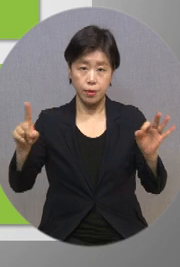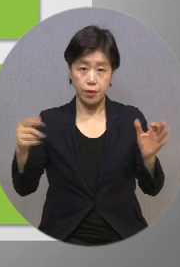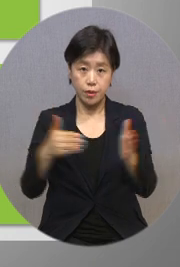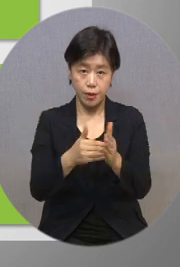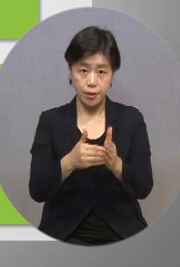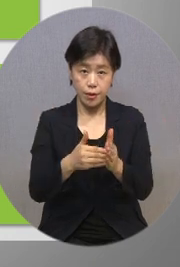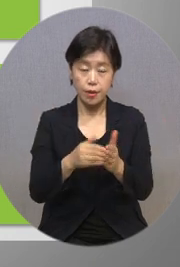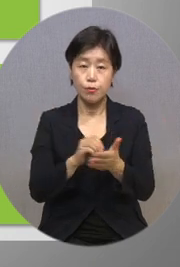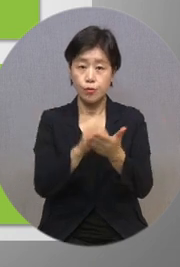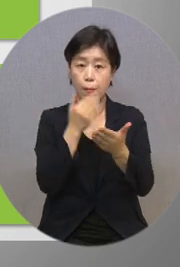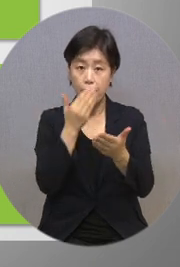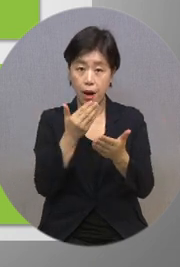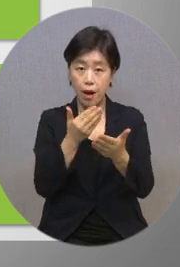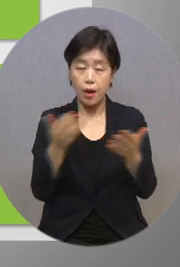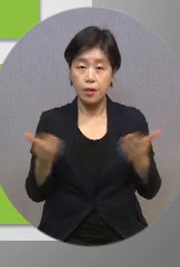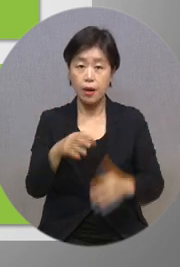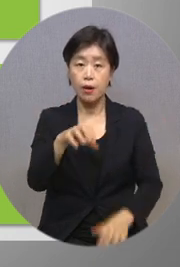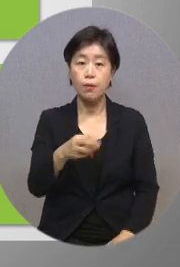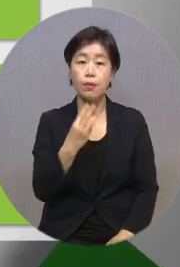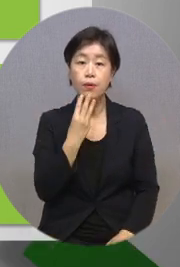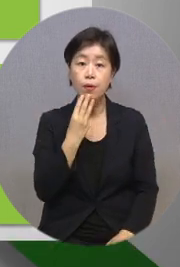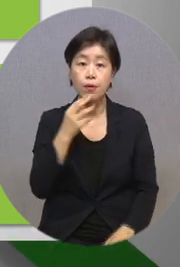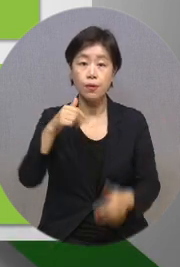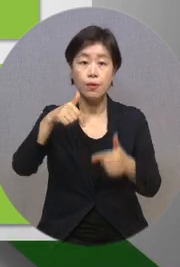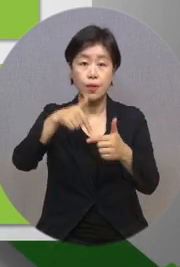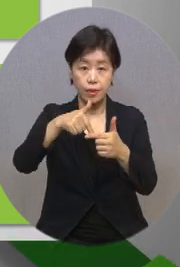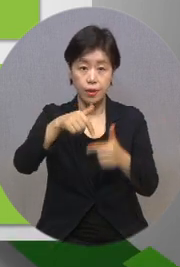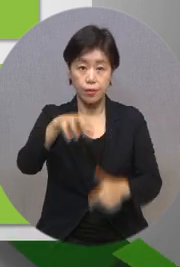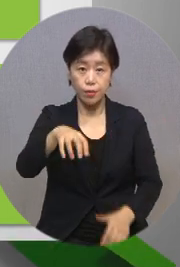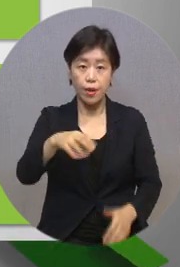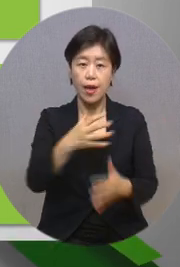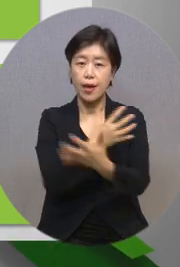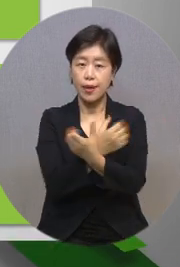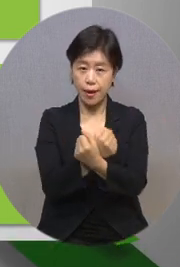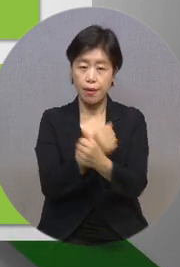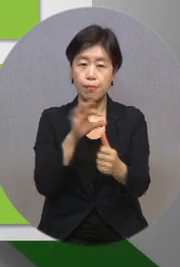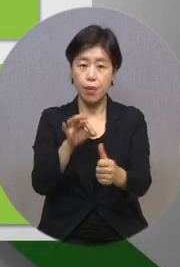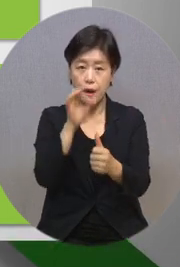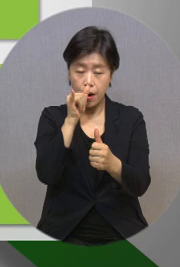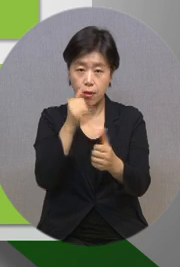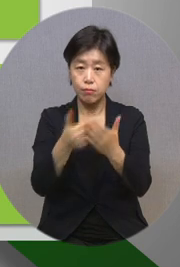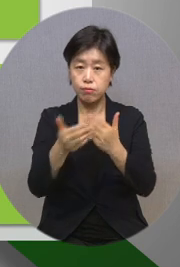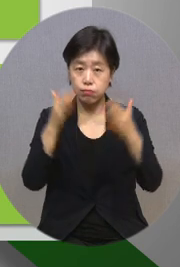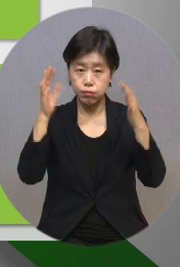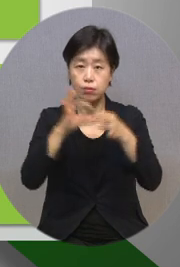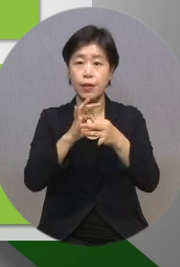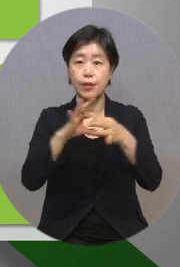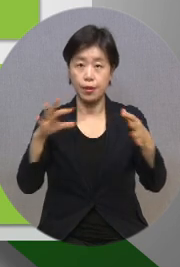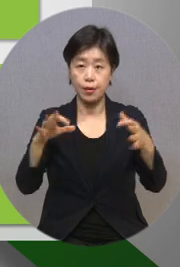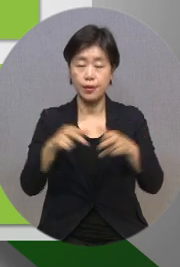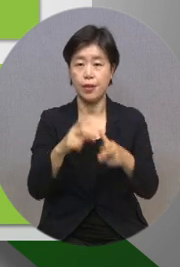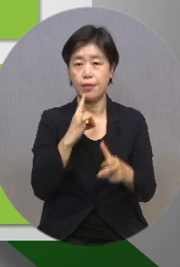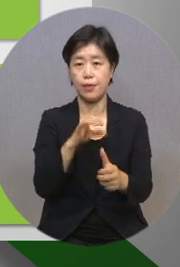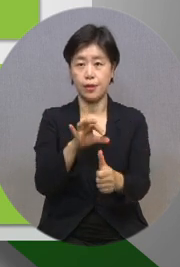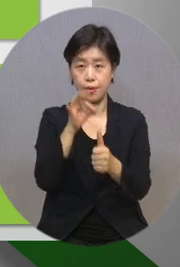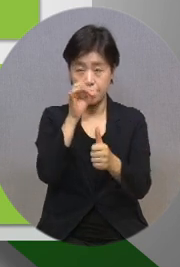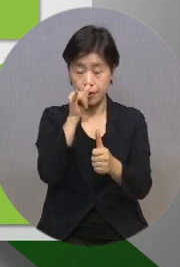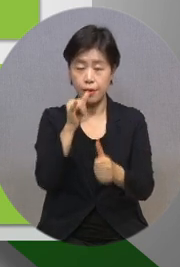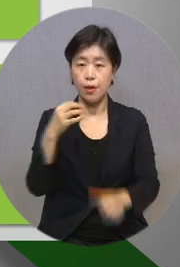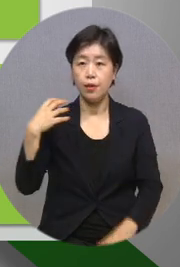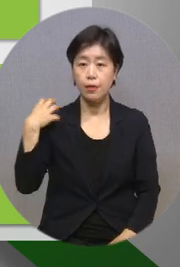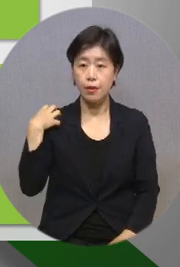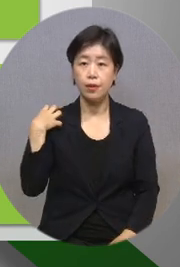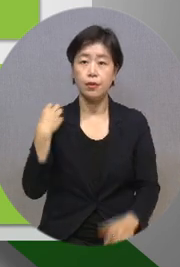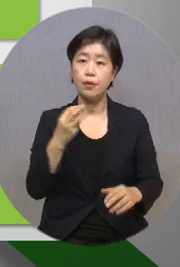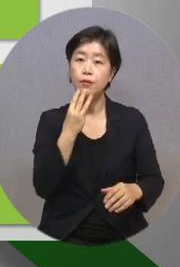강남구입니다. 경력과 학력은 무관하며 계약직을 모집합니다. 장애인만 채용하며 담당지사는 서울